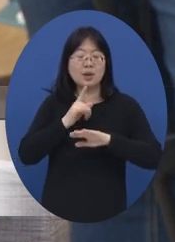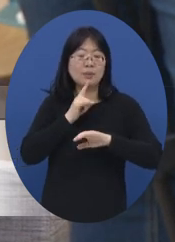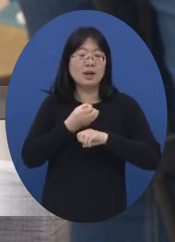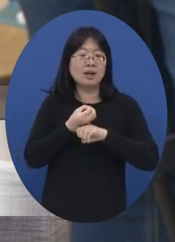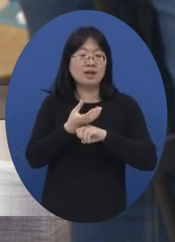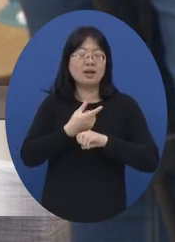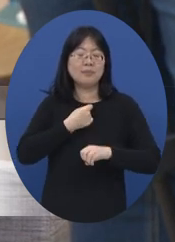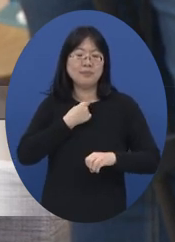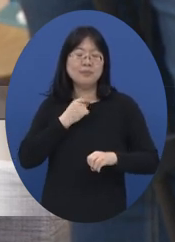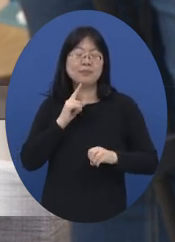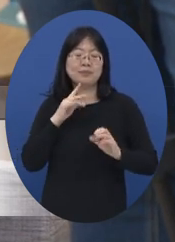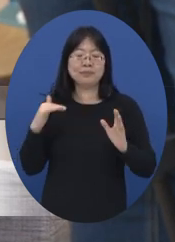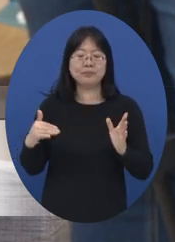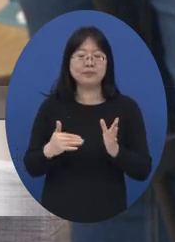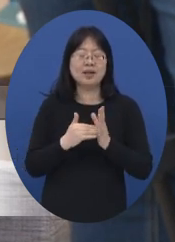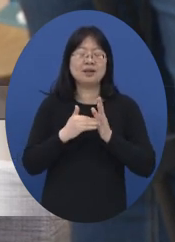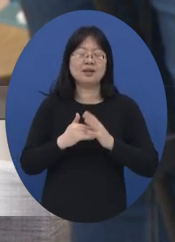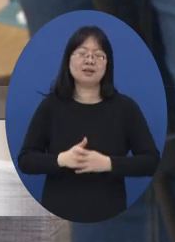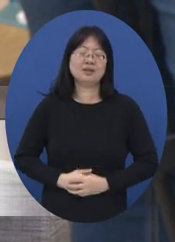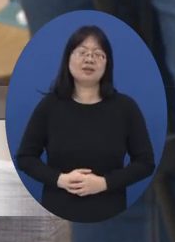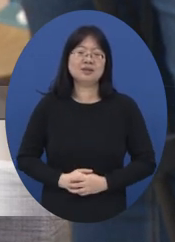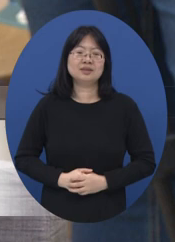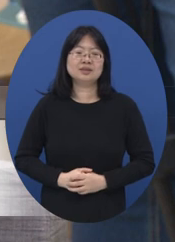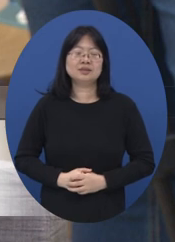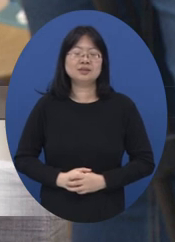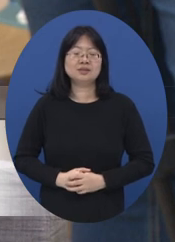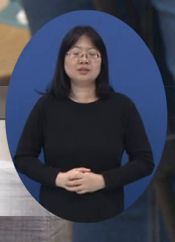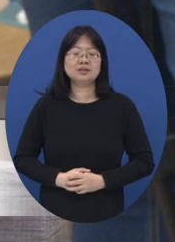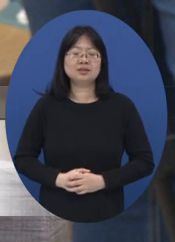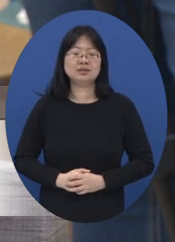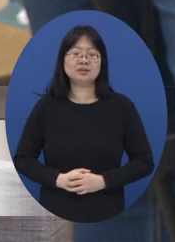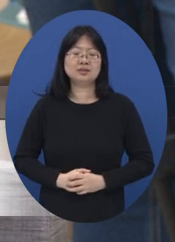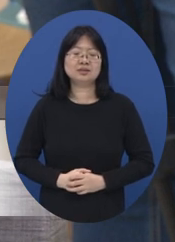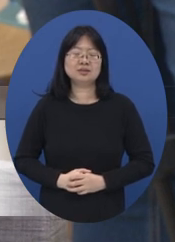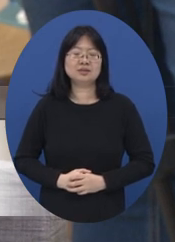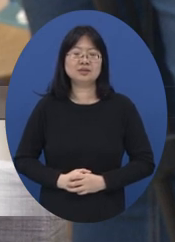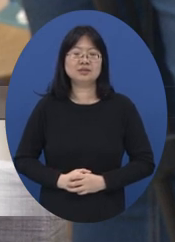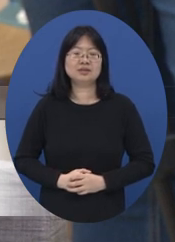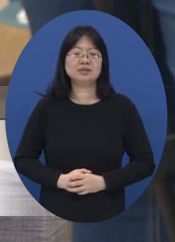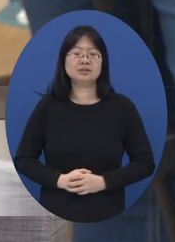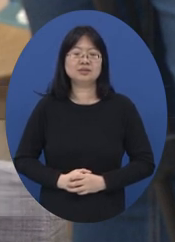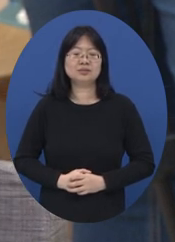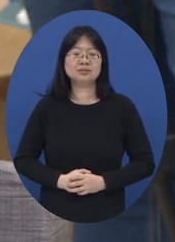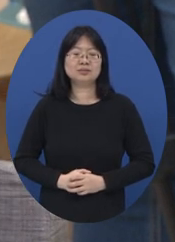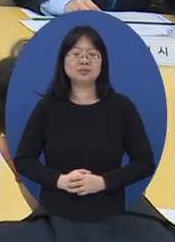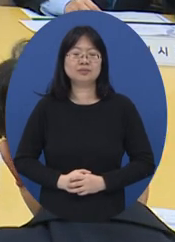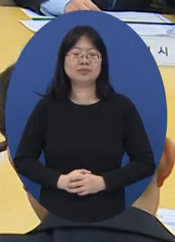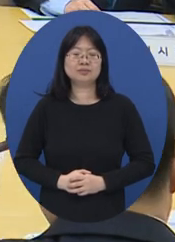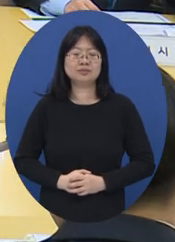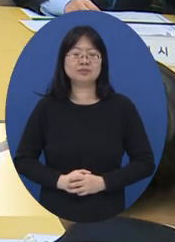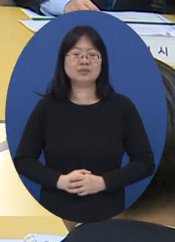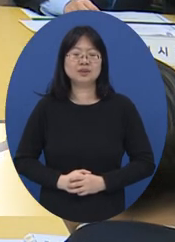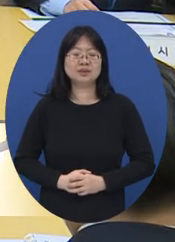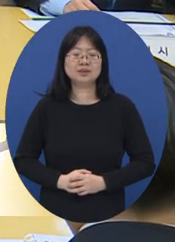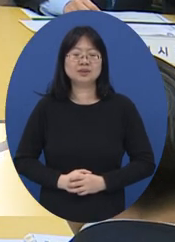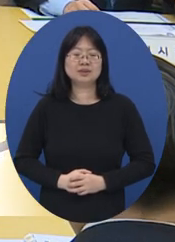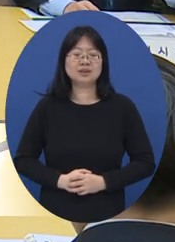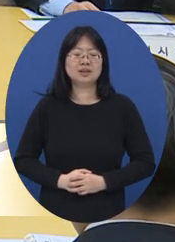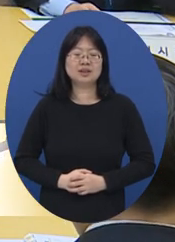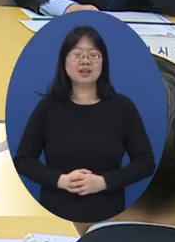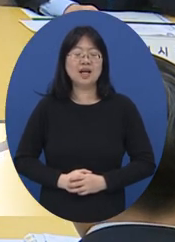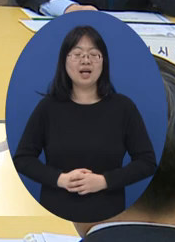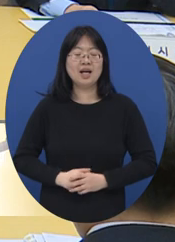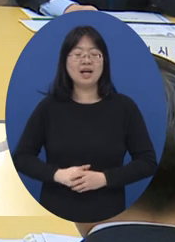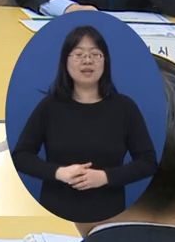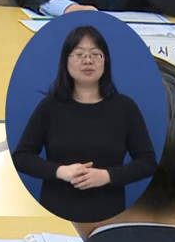대해서 국방장관으로서 더더욱 뜻깊고 감사의 말씀을 드리고 싶고. 정경두 장관은